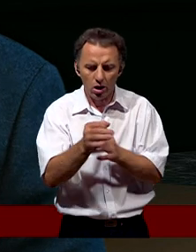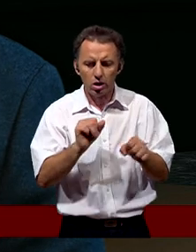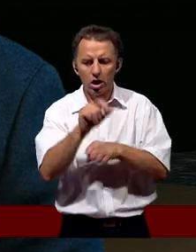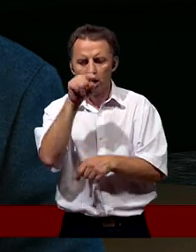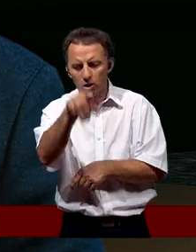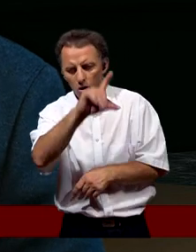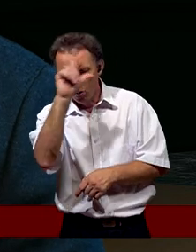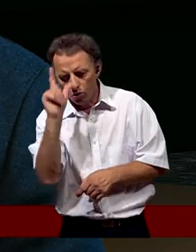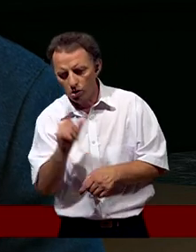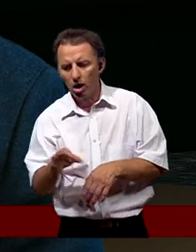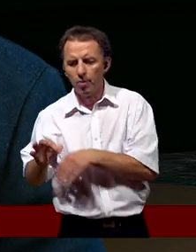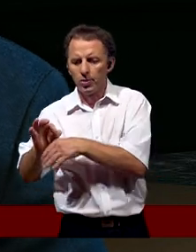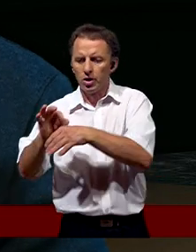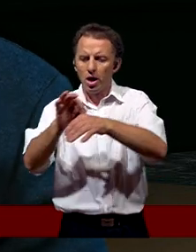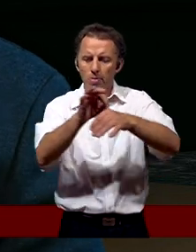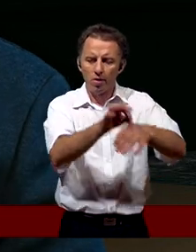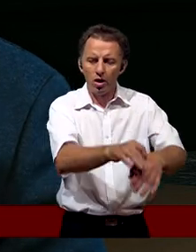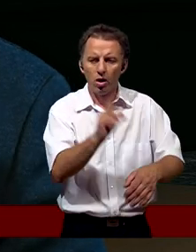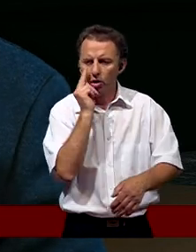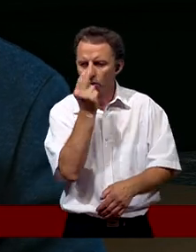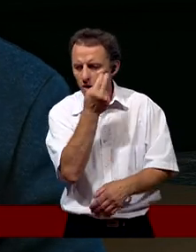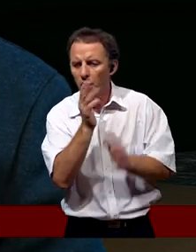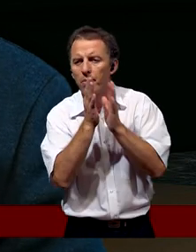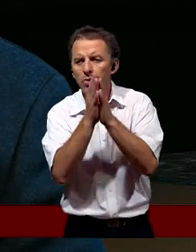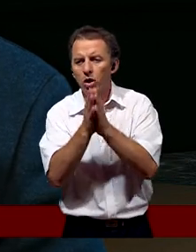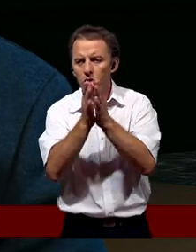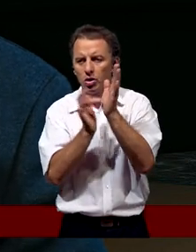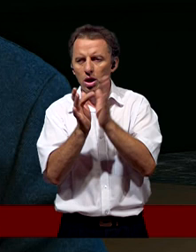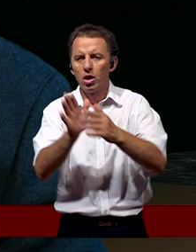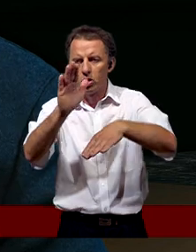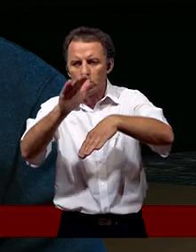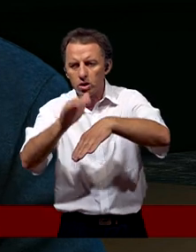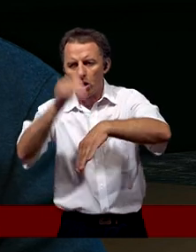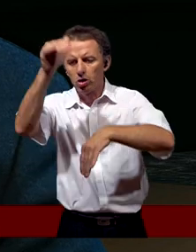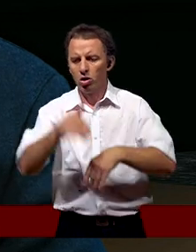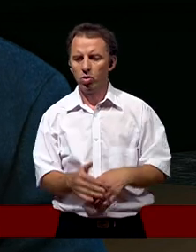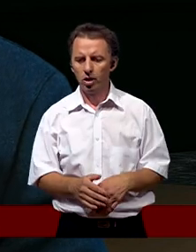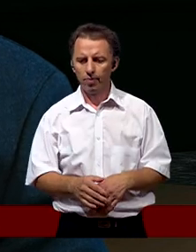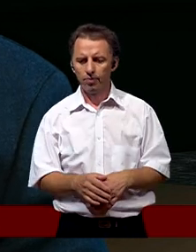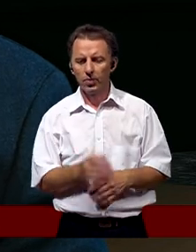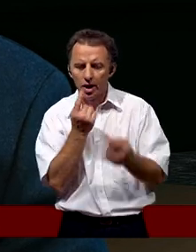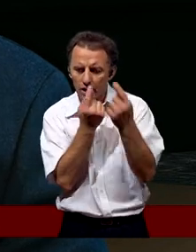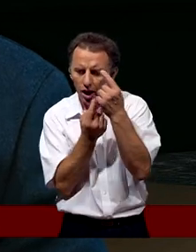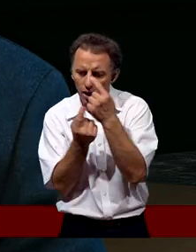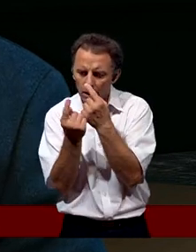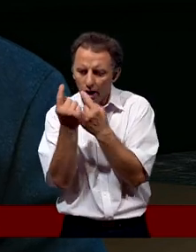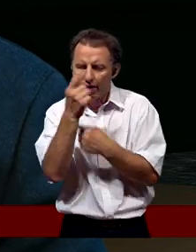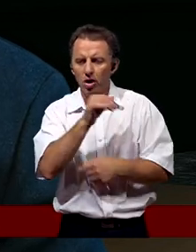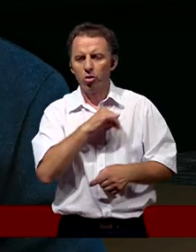ciekawe też to, że ci ludzie przyprowadzają tego ślepego i proszą Jezusa, żeby go dotknął. Zastanawiam